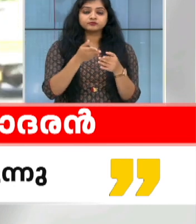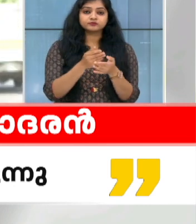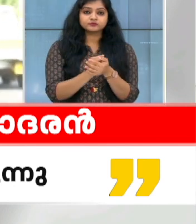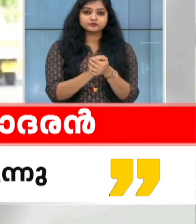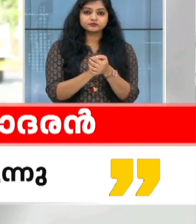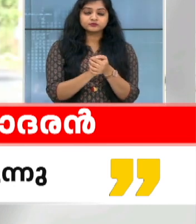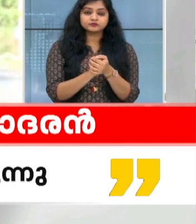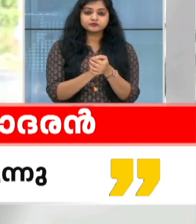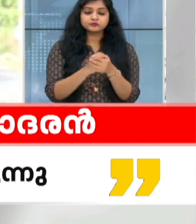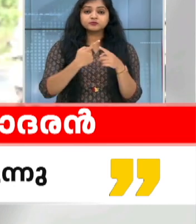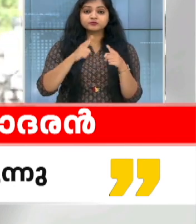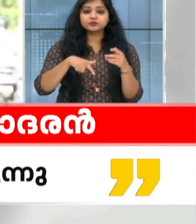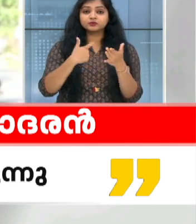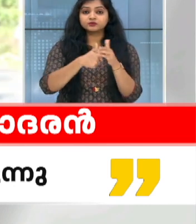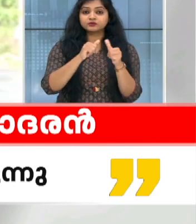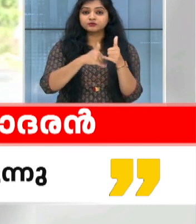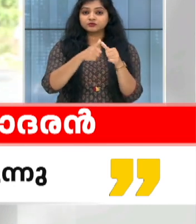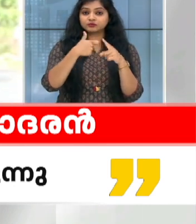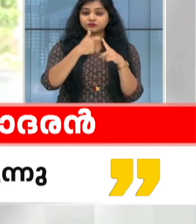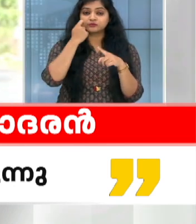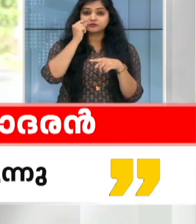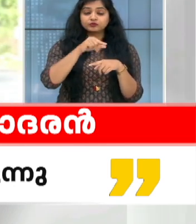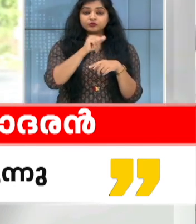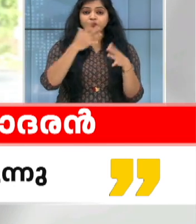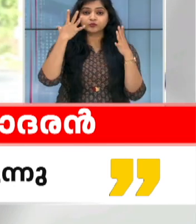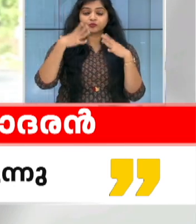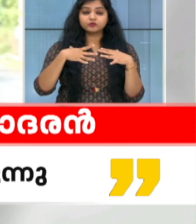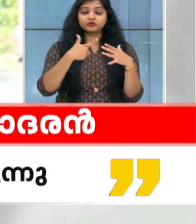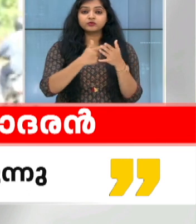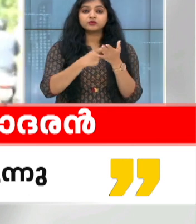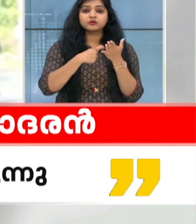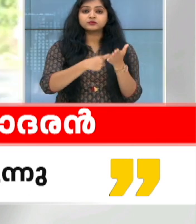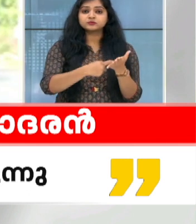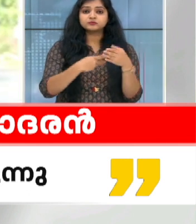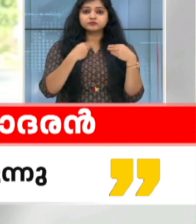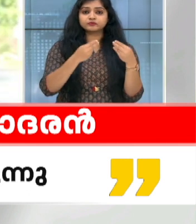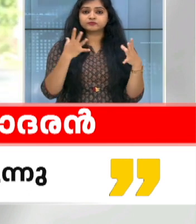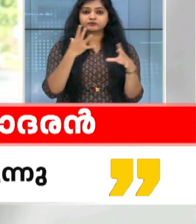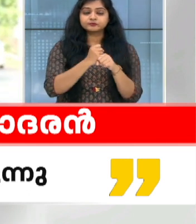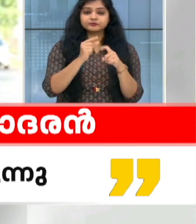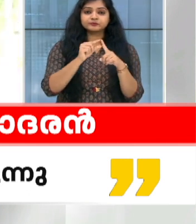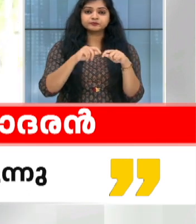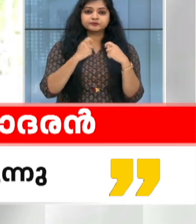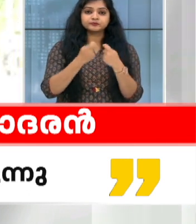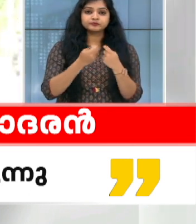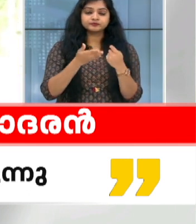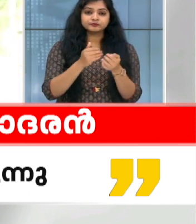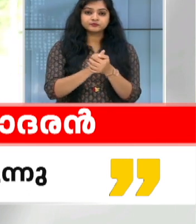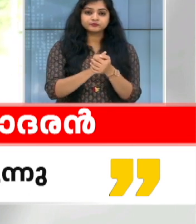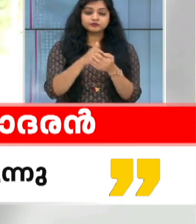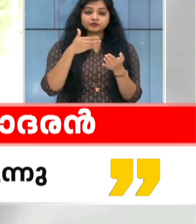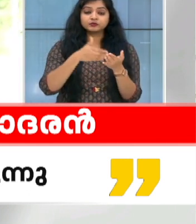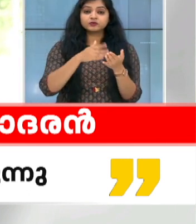മരിച്ചിട്ട്. എന്നിട്ടും റസാഖിൻ്റെ ആ ബോഡിയോട് അനാദരവ് കാണിക്കുകയാണ് പാർട്ടി ചെയ്തിട്ടുള്ളത്. ഇതിൽ